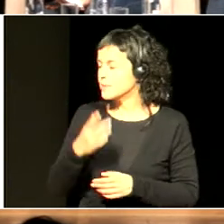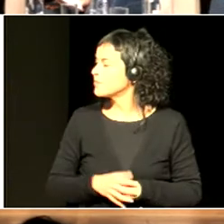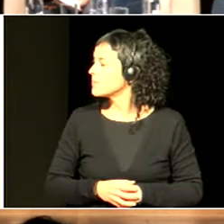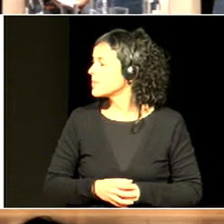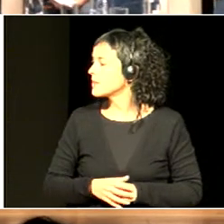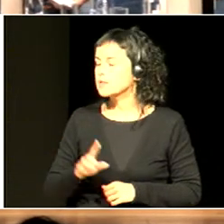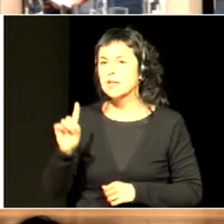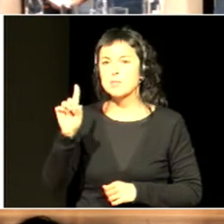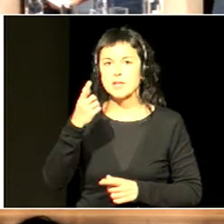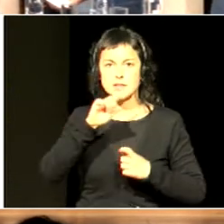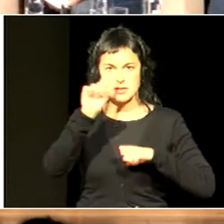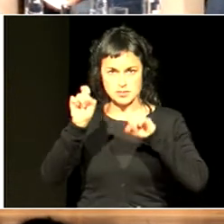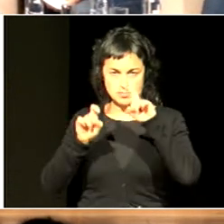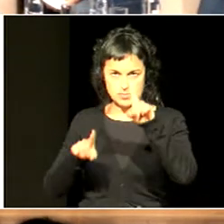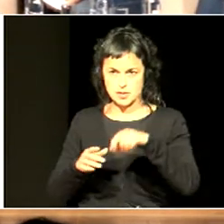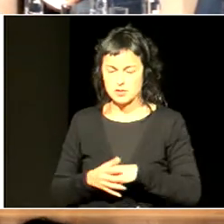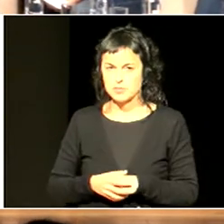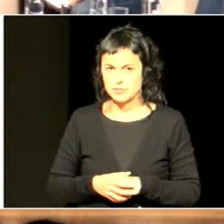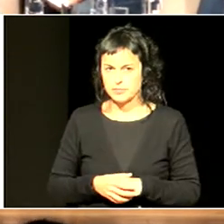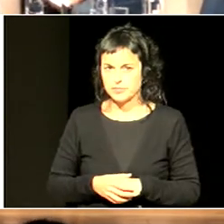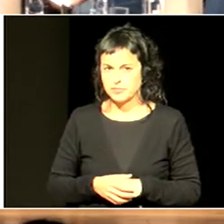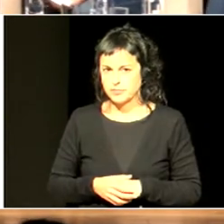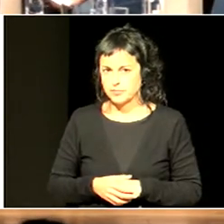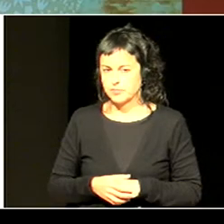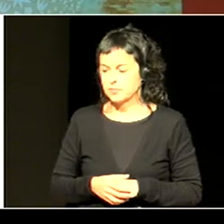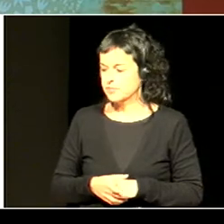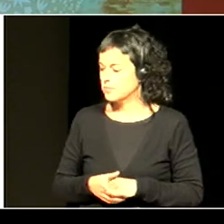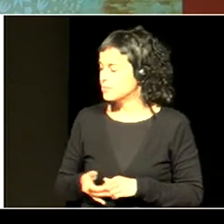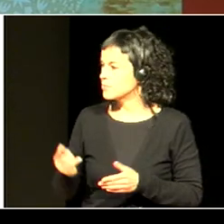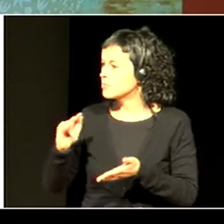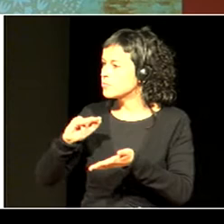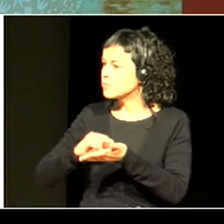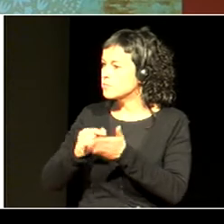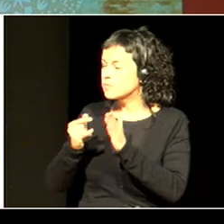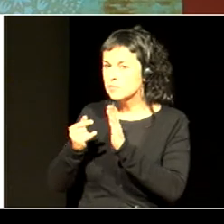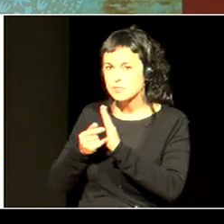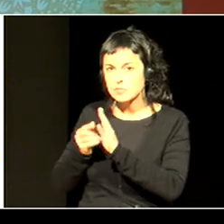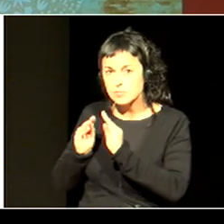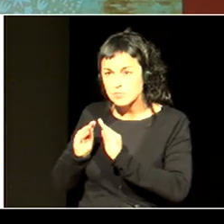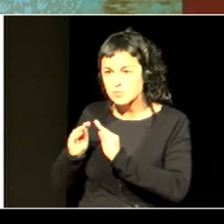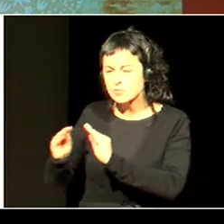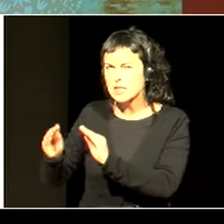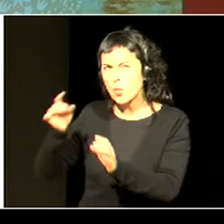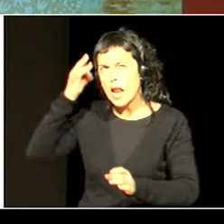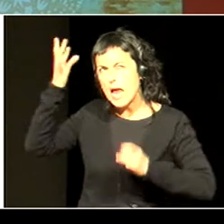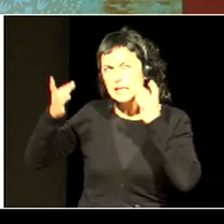galdera, izango litzateke zeintzuk dira zuen proiektuen jardueren